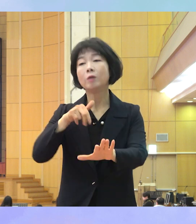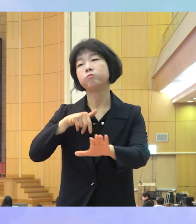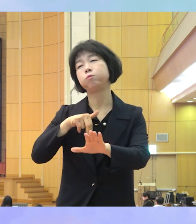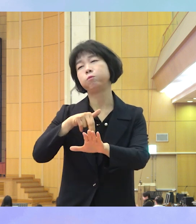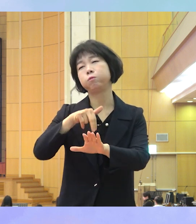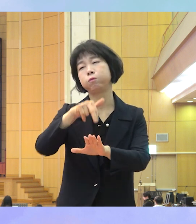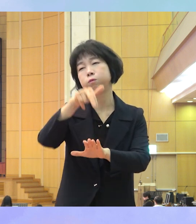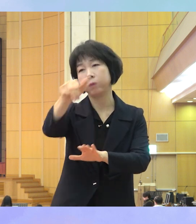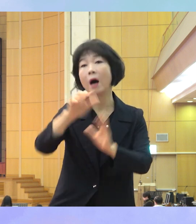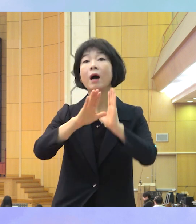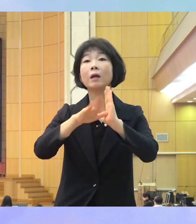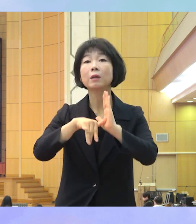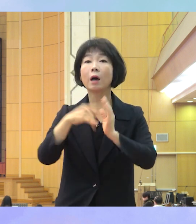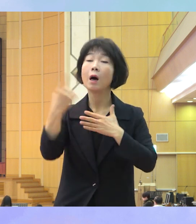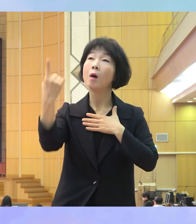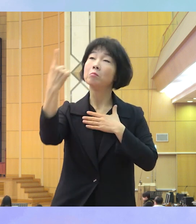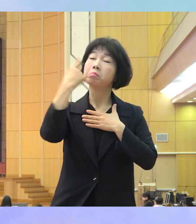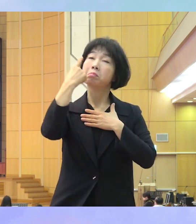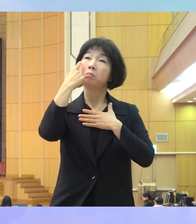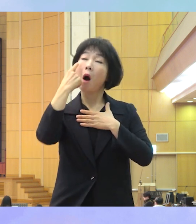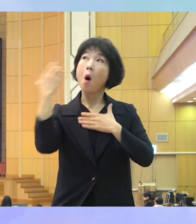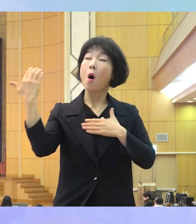험한 이 길을 갈 때